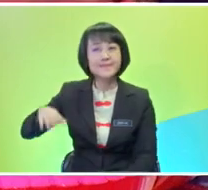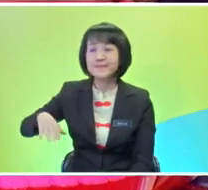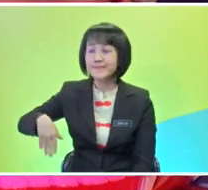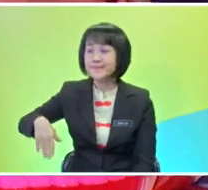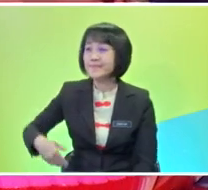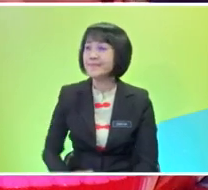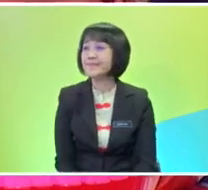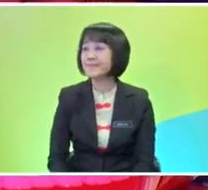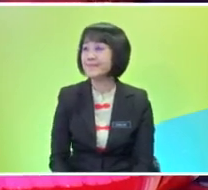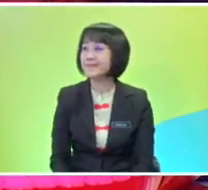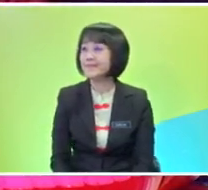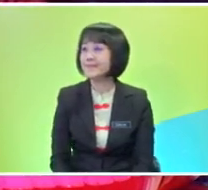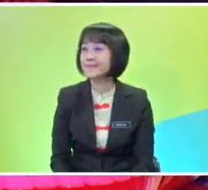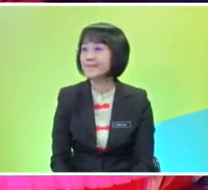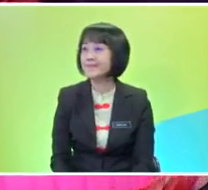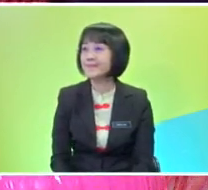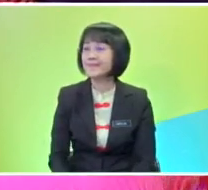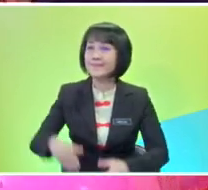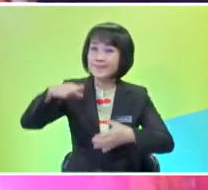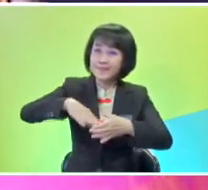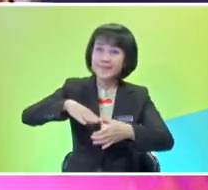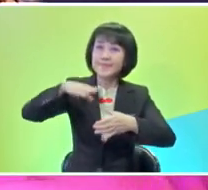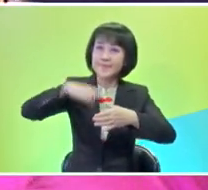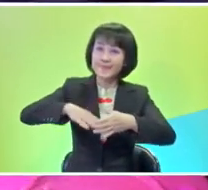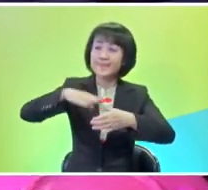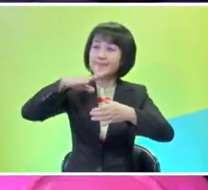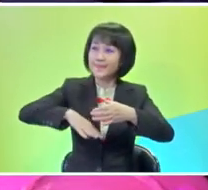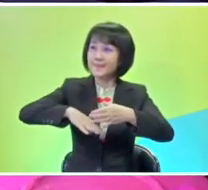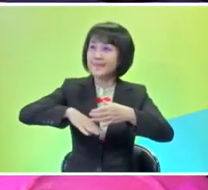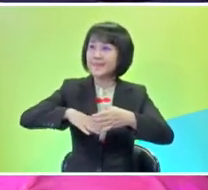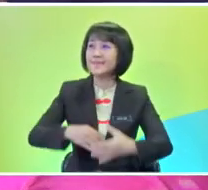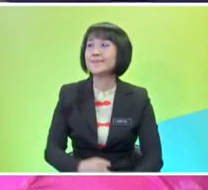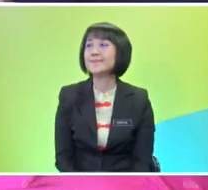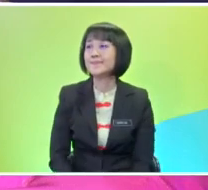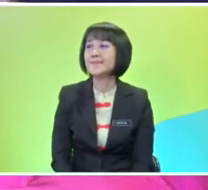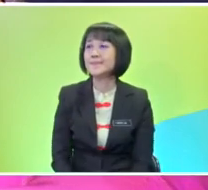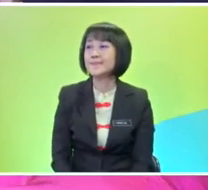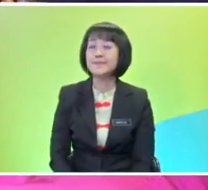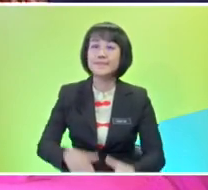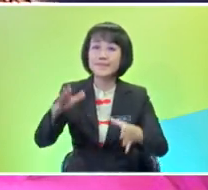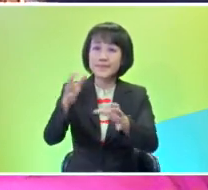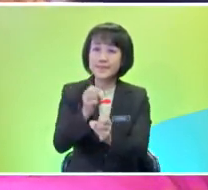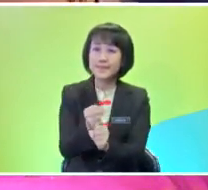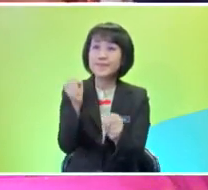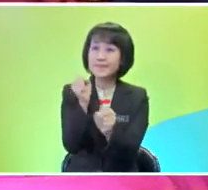Oke kita tekan-tekan dulu sehingga ke dasar untuk mendapatkan bentuk